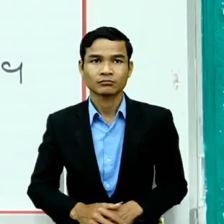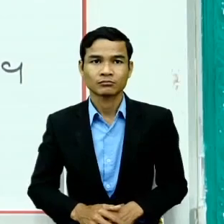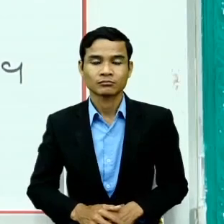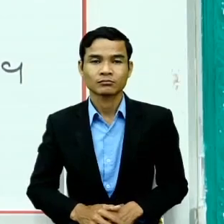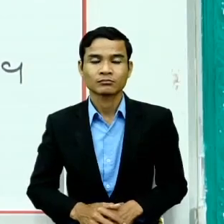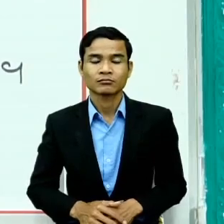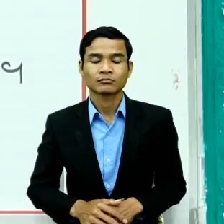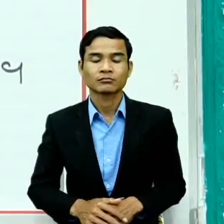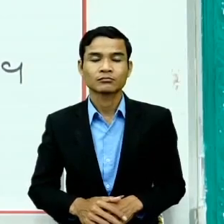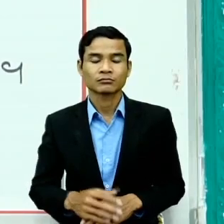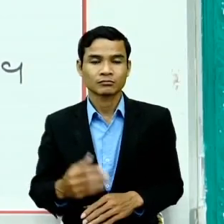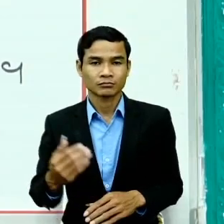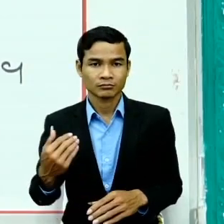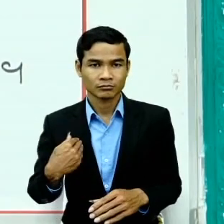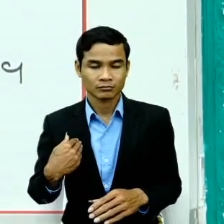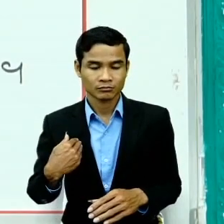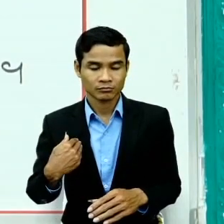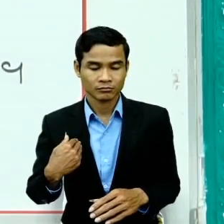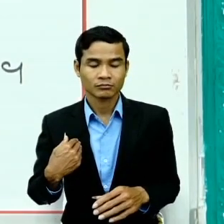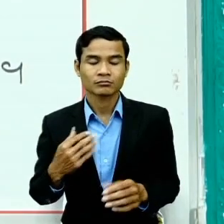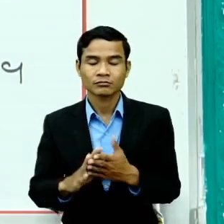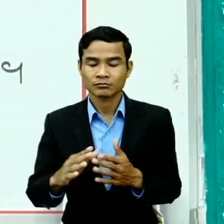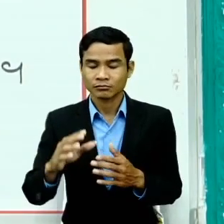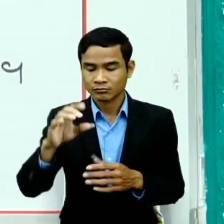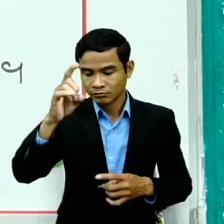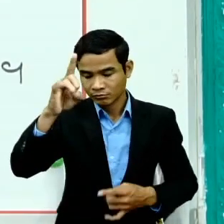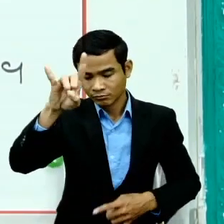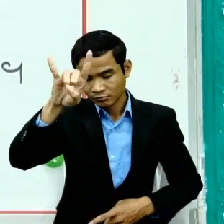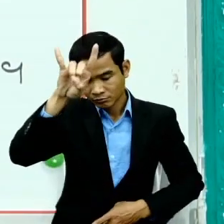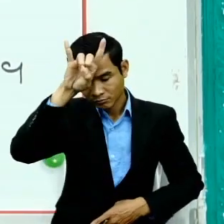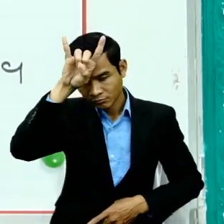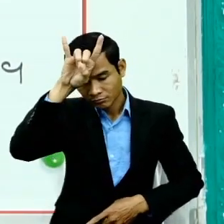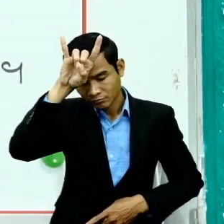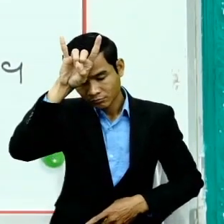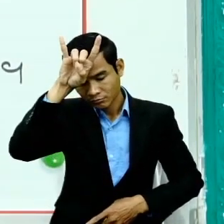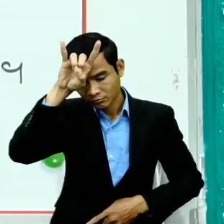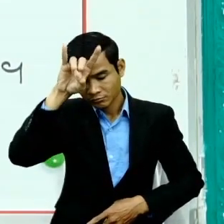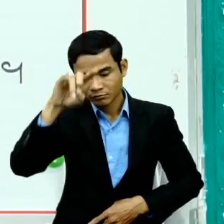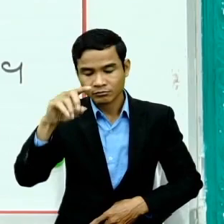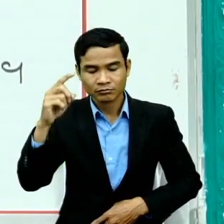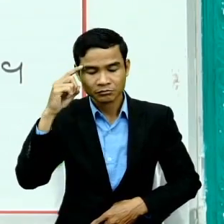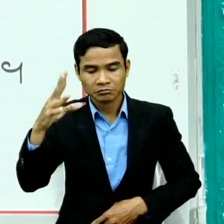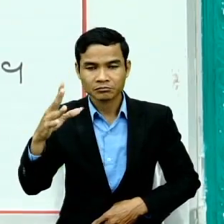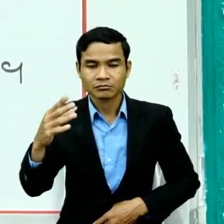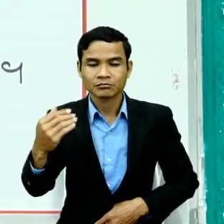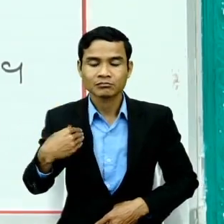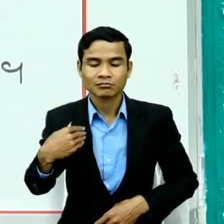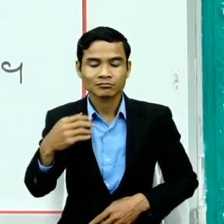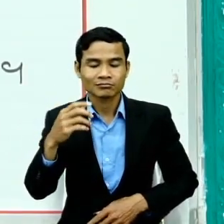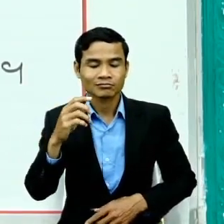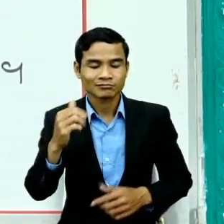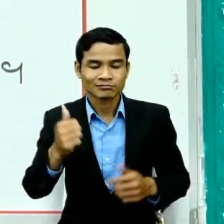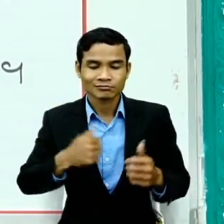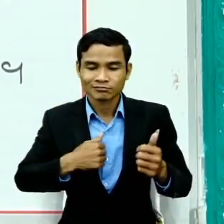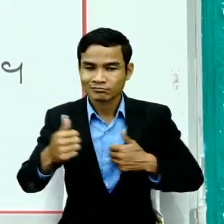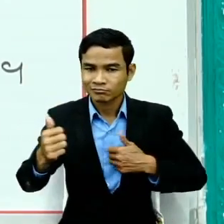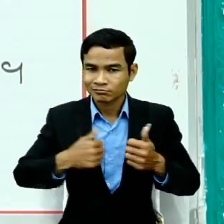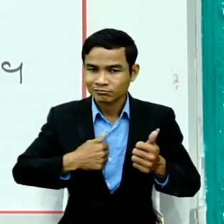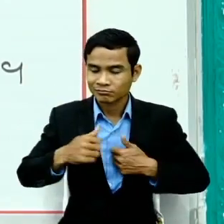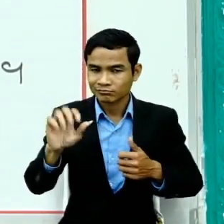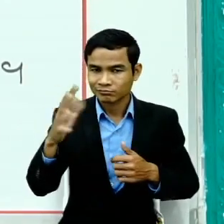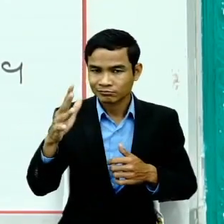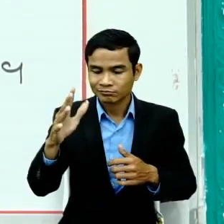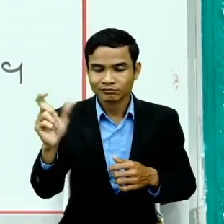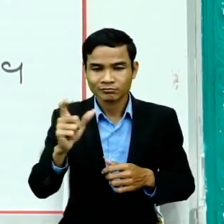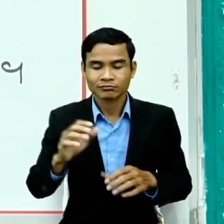tốt miên chùm ngư tầm cát quát mình che tổn tài Cái